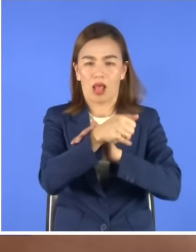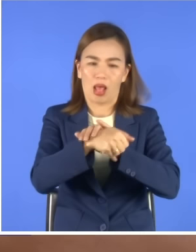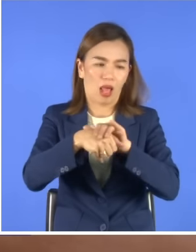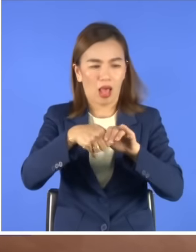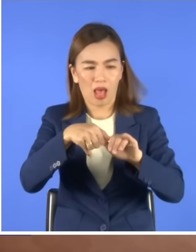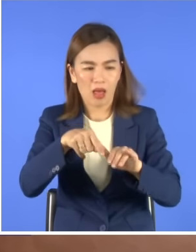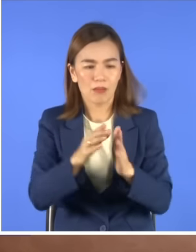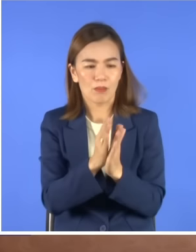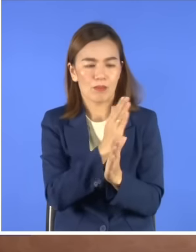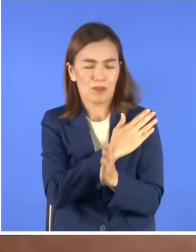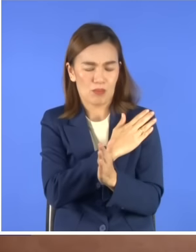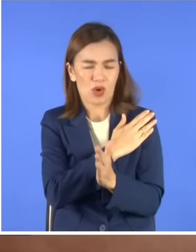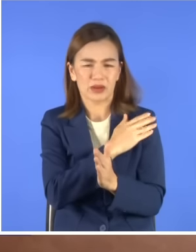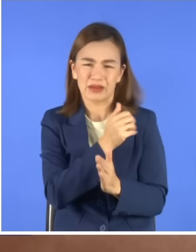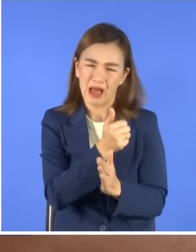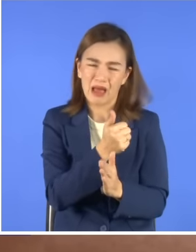านหน่อยเจ้าอาวาสค่ะ